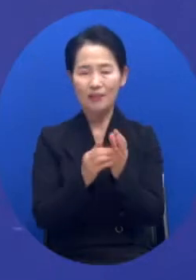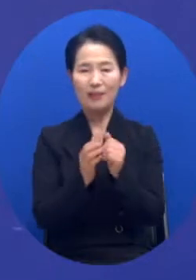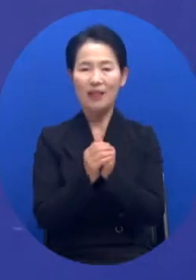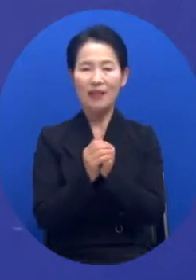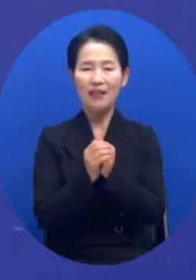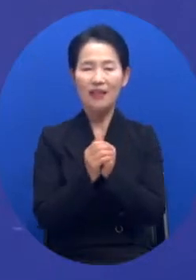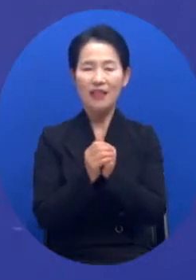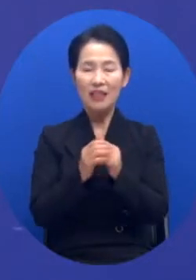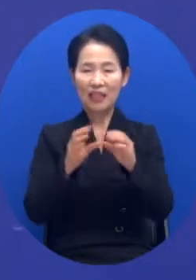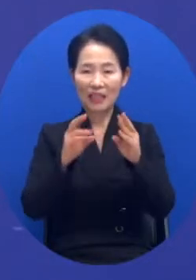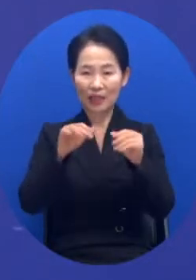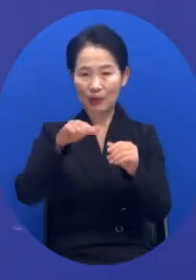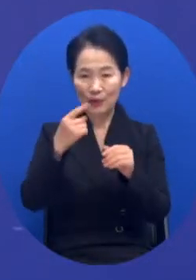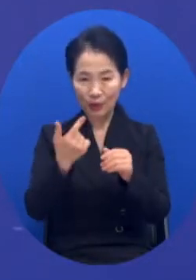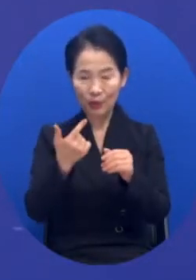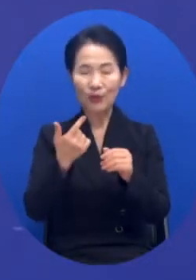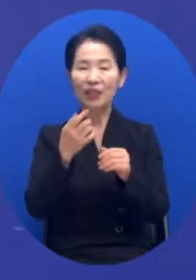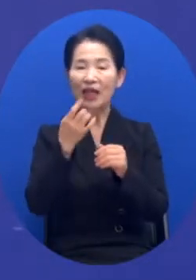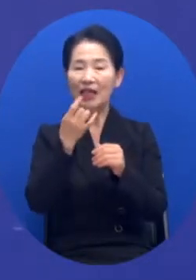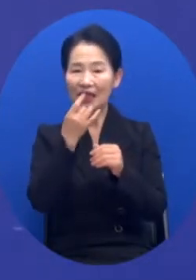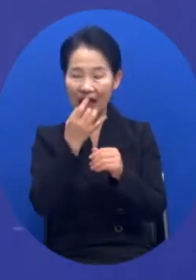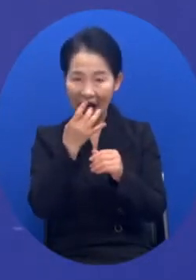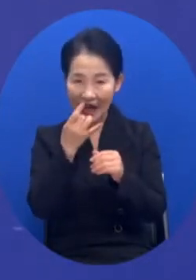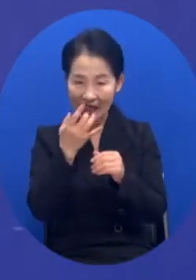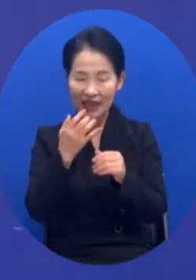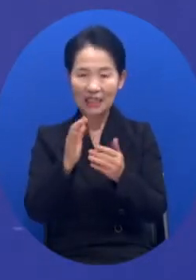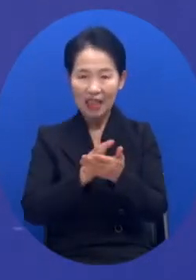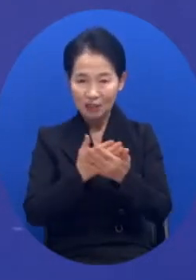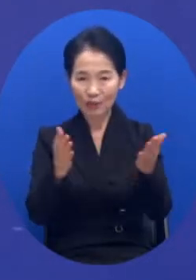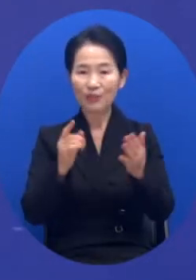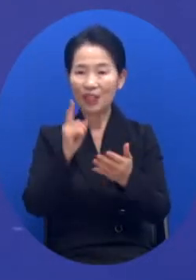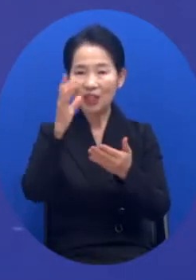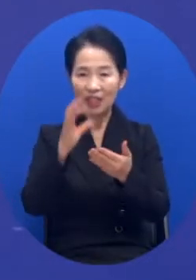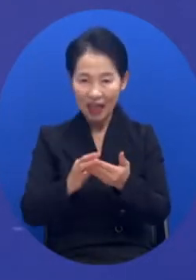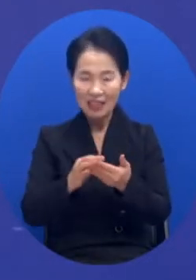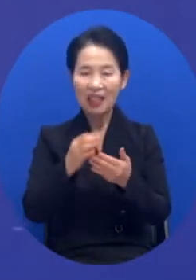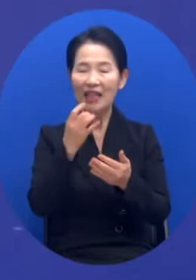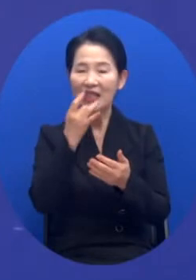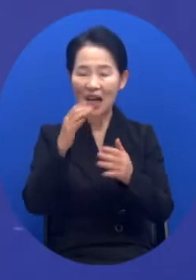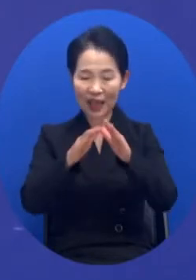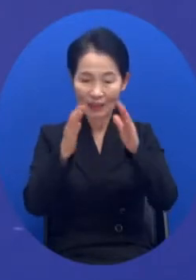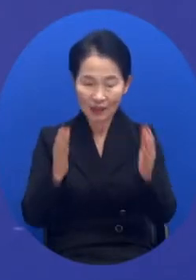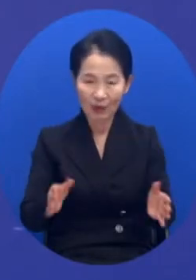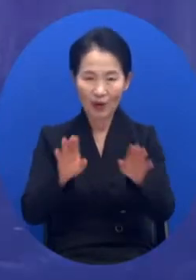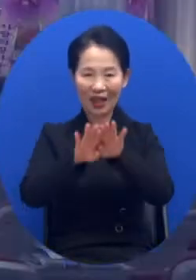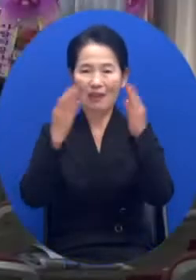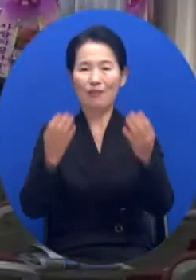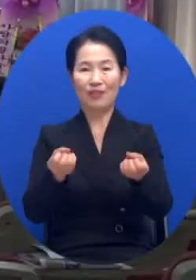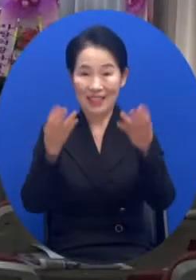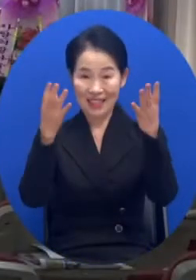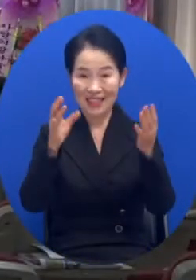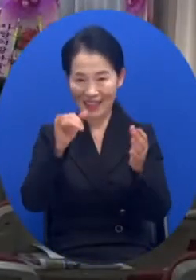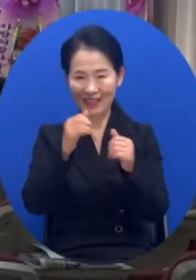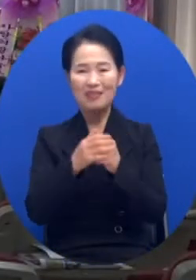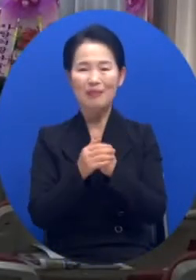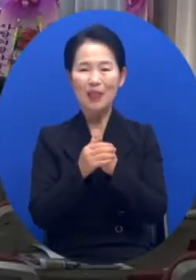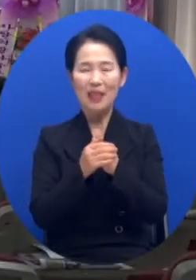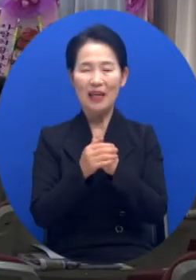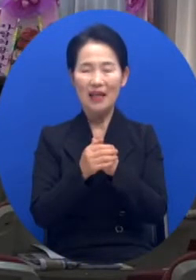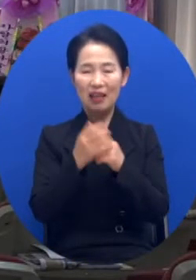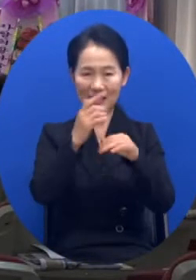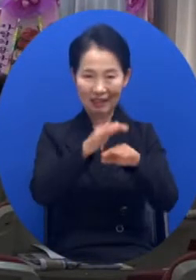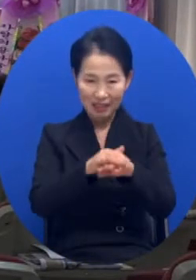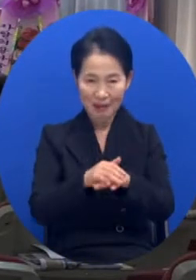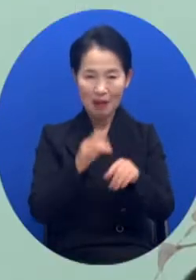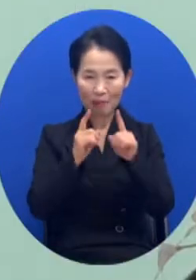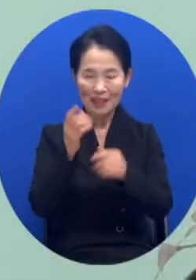지구촌 사랑의 쌀 나눔 재단 천안 지부가 제일호 쌀독 개소식 을 개최했습니다 예배에서 말씀을